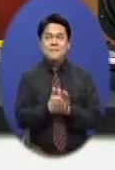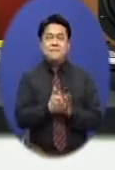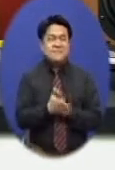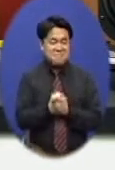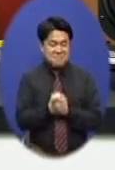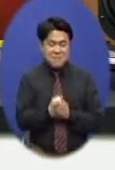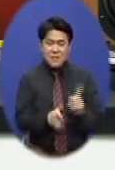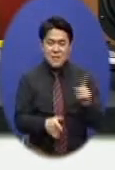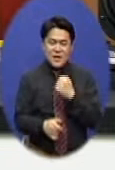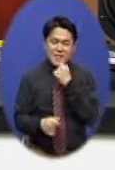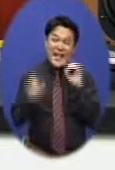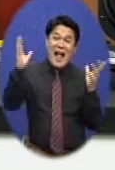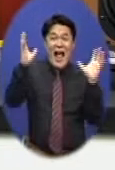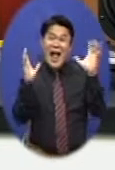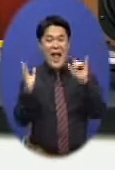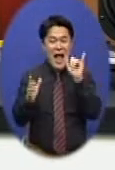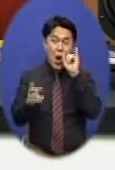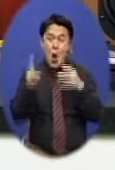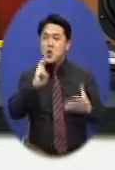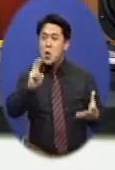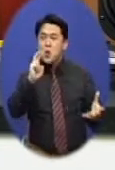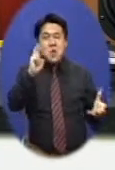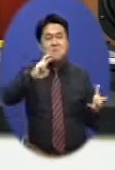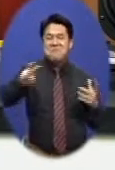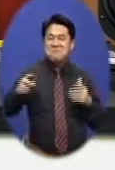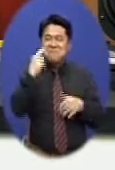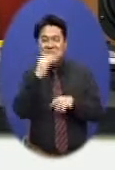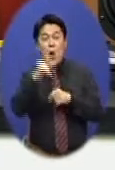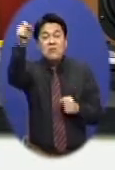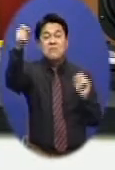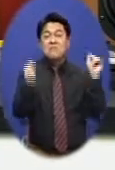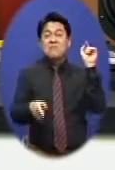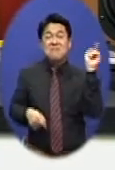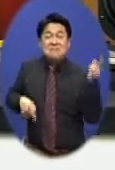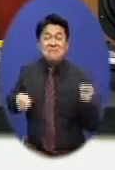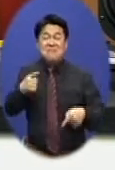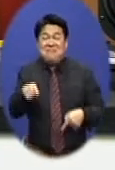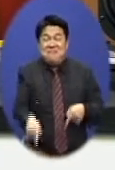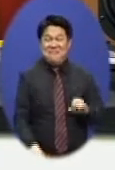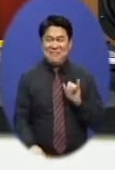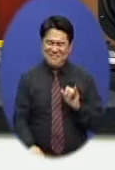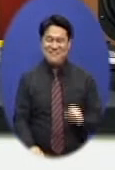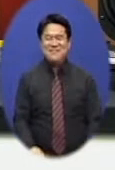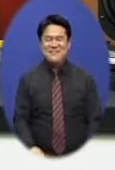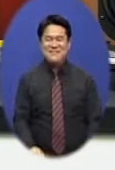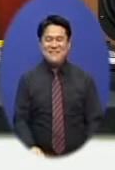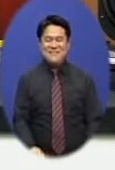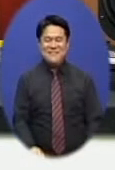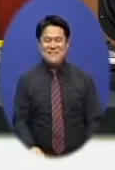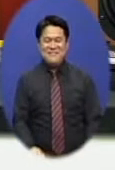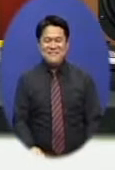뭐 재롱도 떨고 노래도 유머 있이 막 춤도 춰주고 그렇게 막 해줘요 혼자.